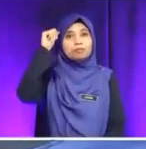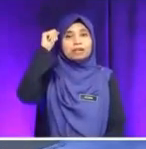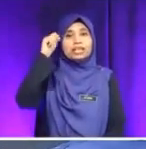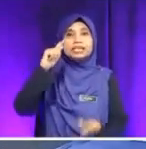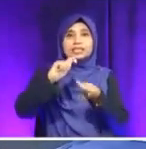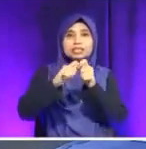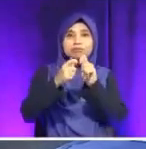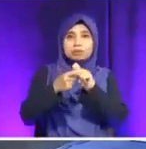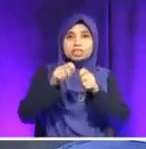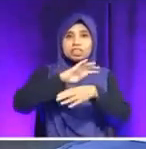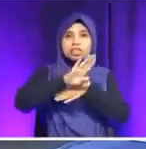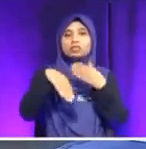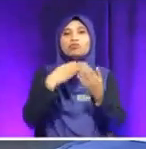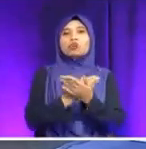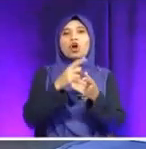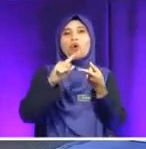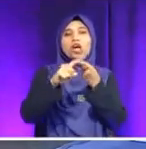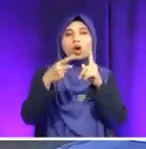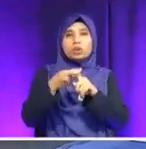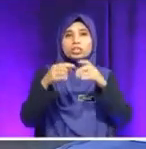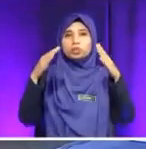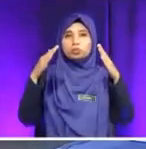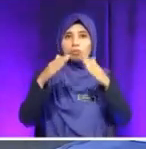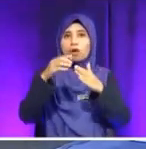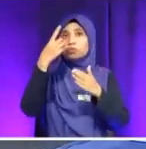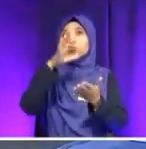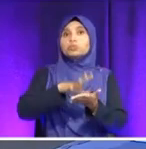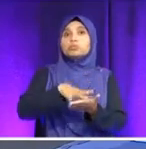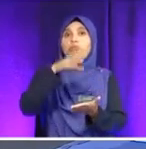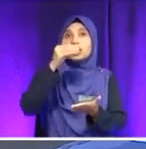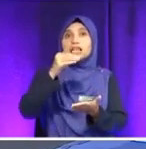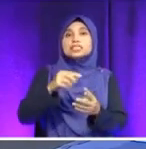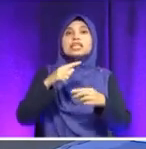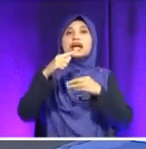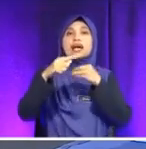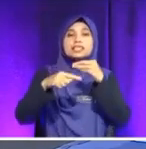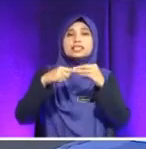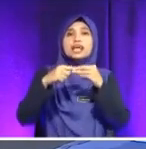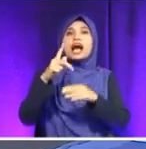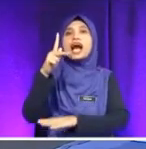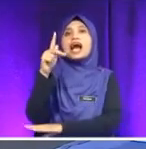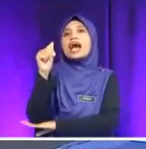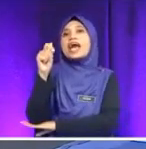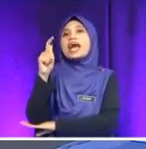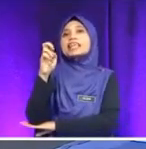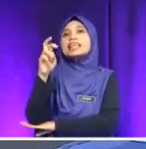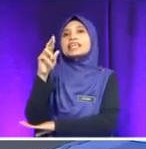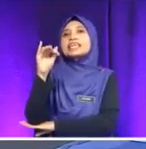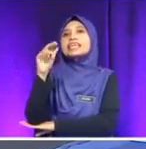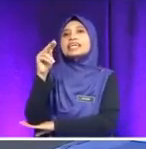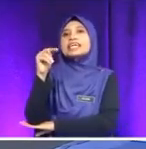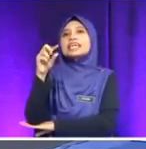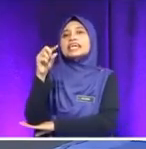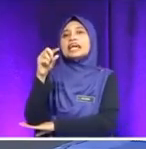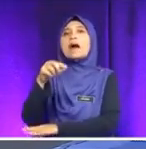anda dalam pembelajaran kita pada hari ini, catering dan penyajian tingkatan 4. Ha, nampak dah ke atas meja apa yang